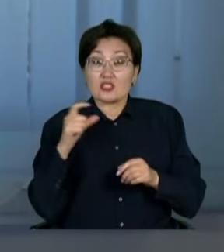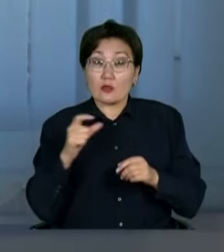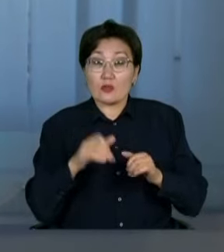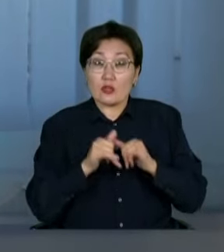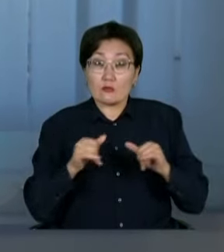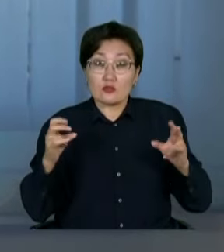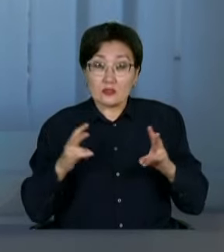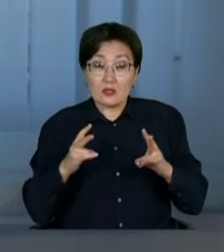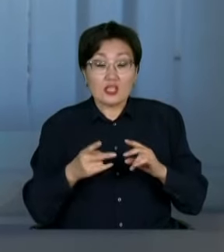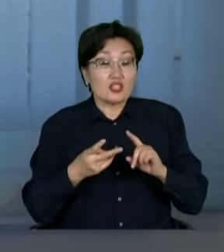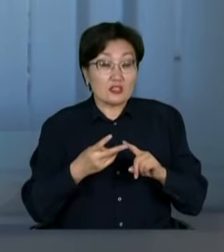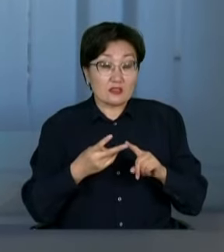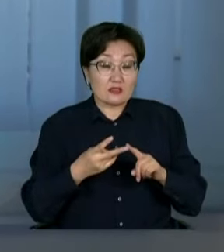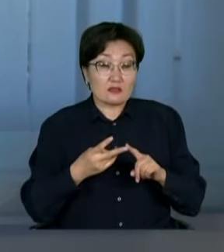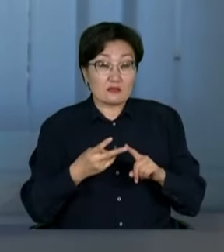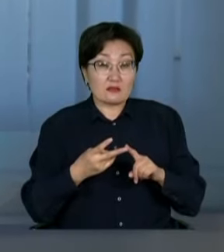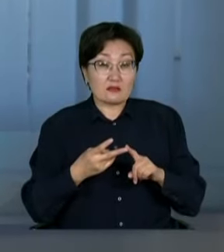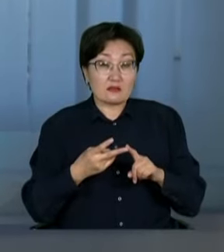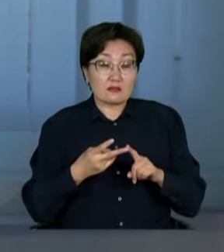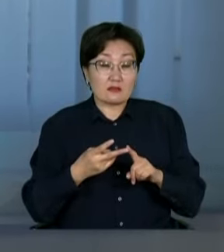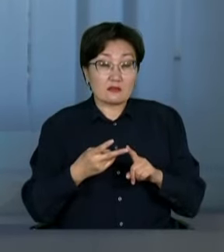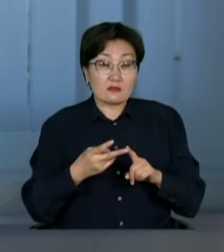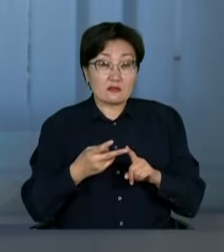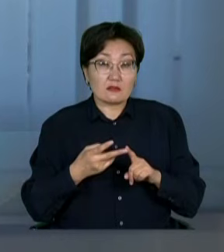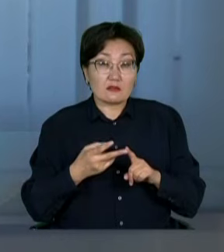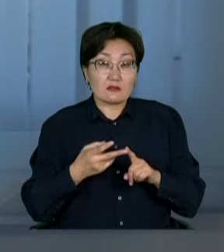дамыту керек. Екінші, мынау